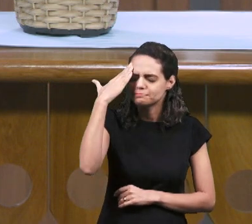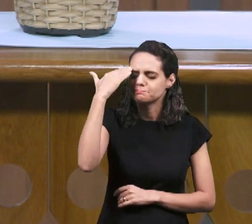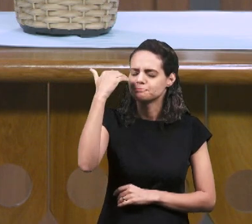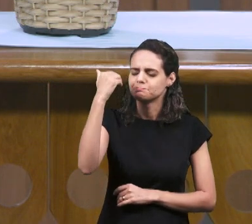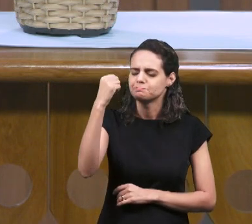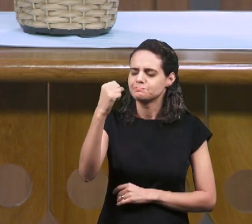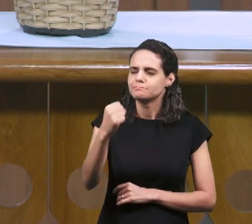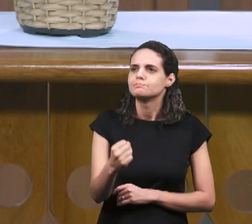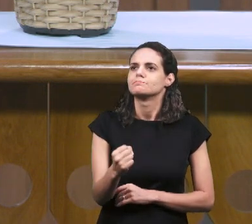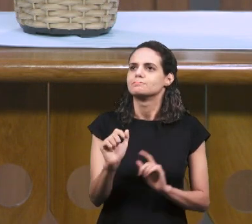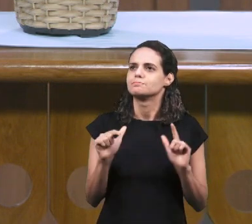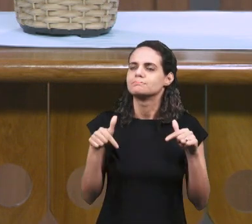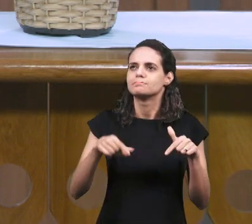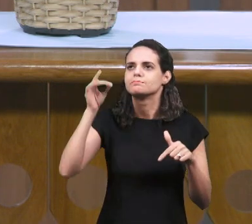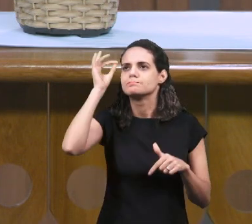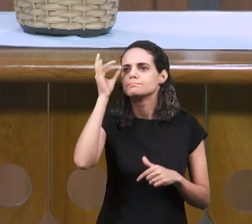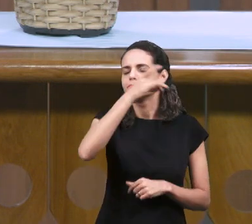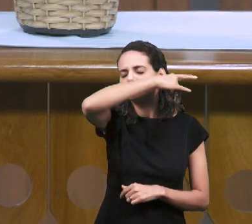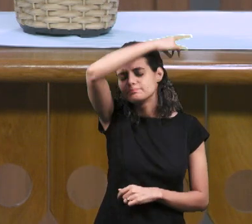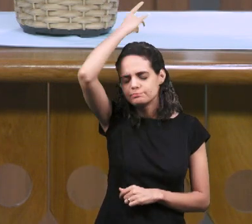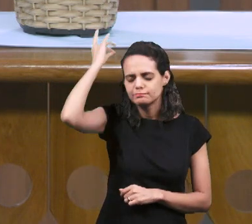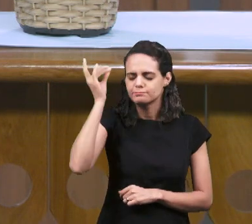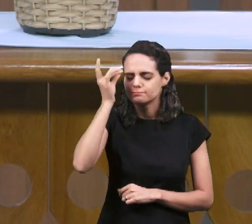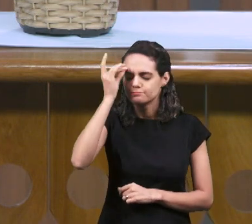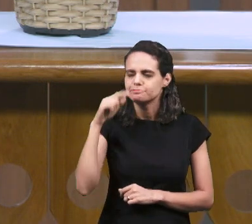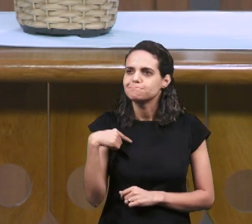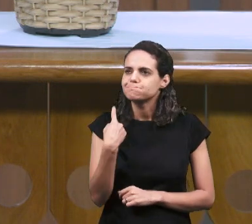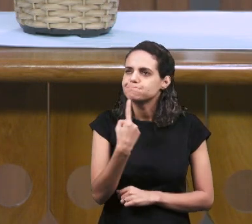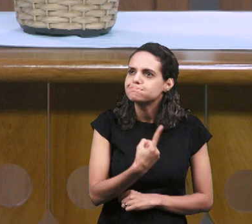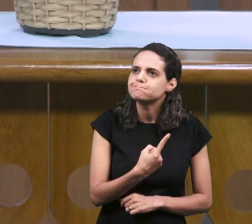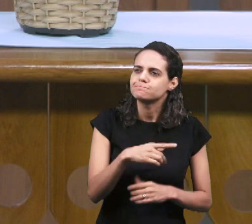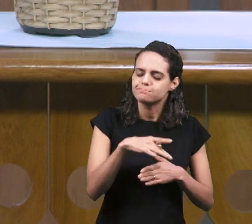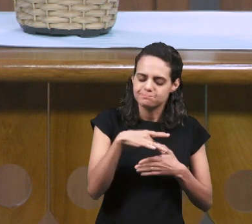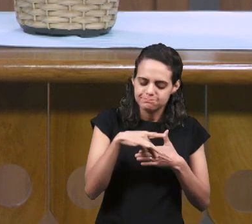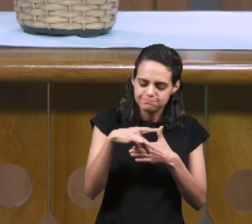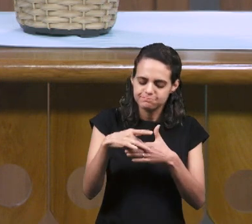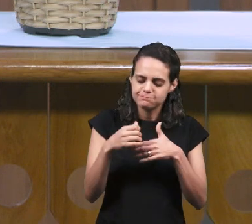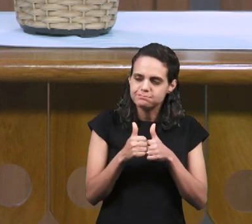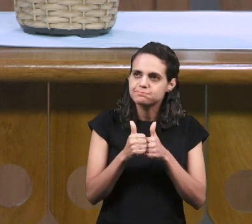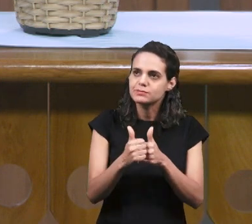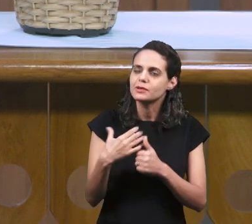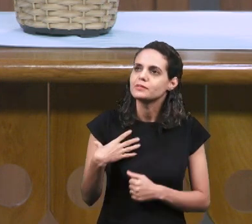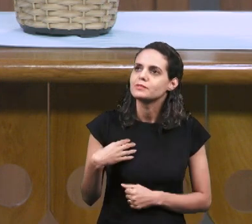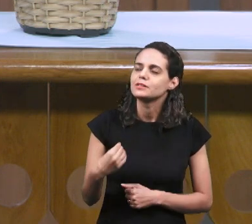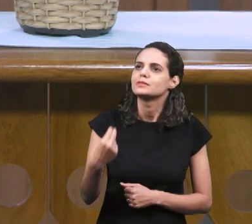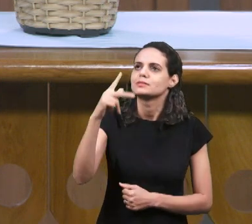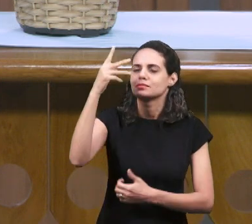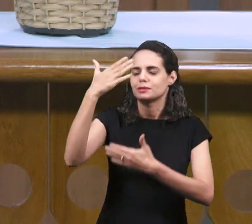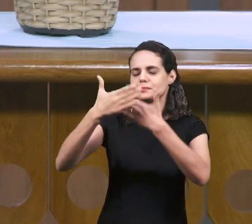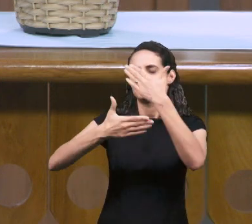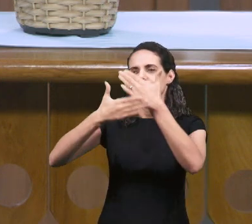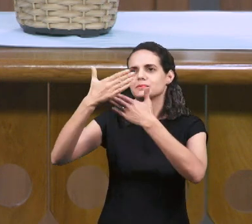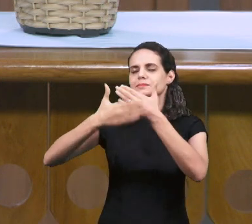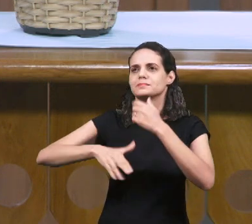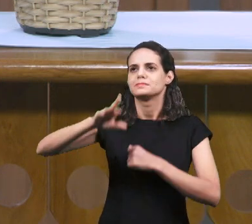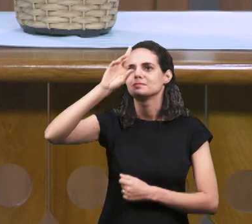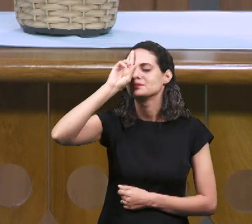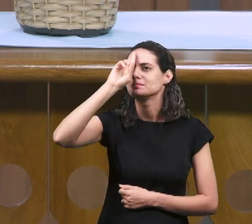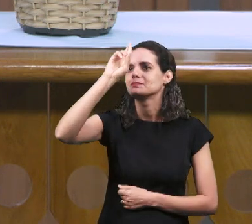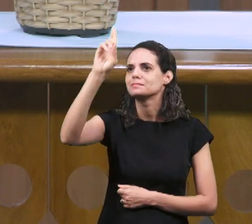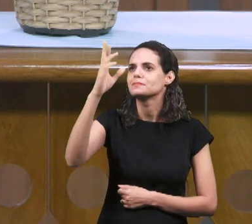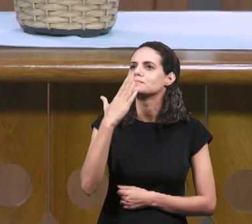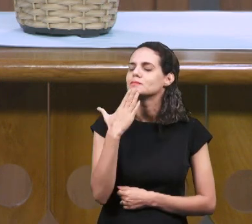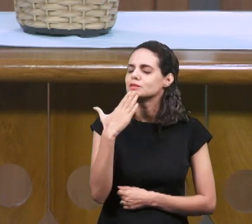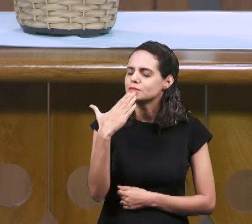de ton esprit, pour conduire, Seigneur, nos enfants, nous, dans tes chemins. Maintenant, nous demandons,